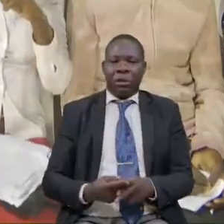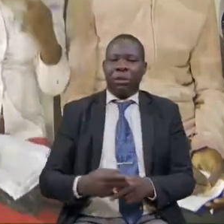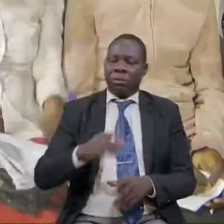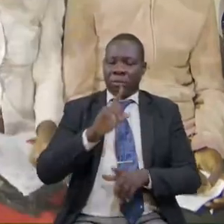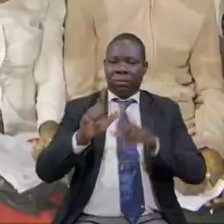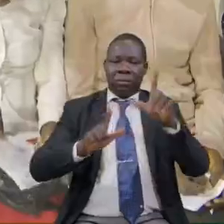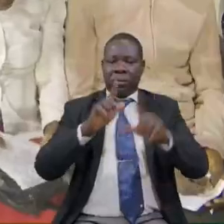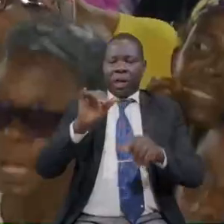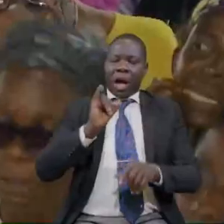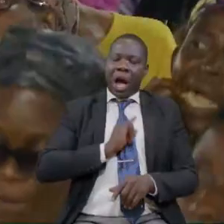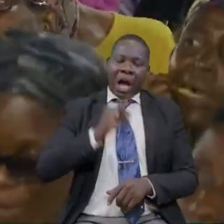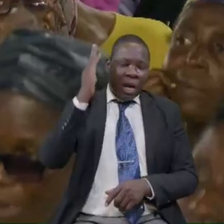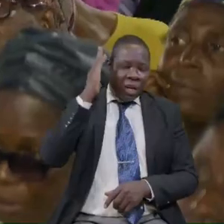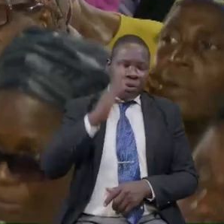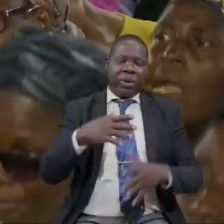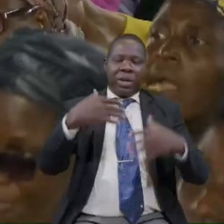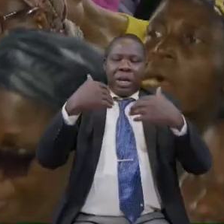J'en aurai.